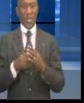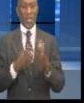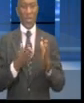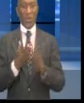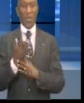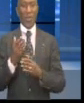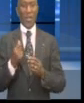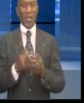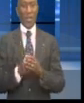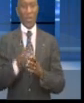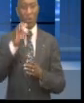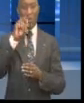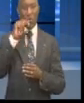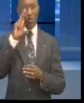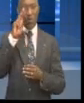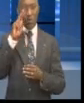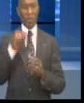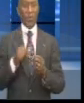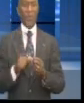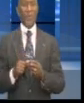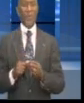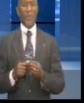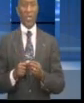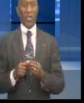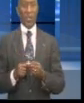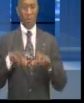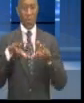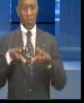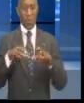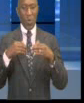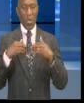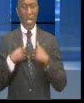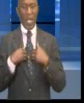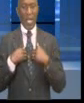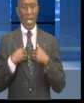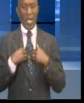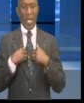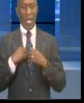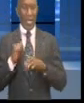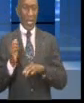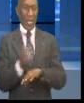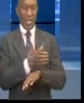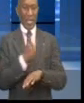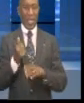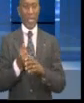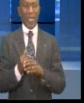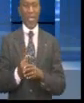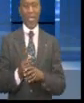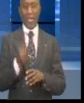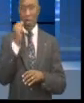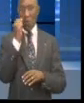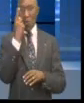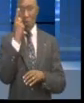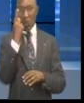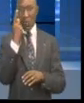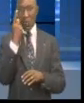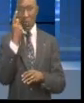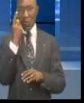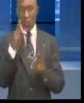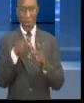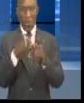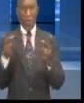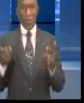la République démocratique du Congo a gagné 11 places. Elle est passée de la 186e place sur 187 pays